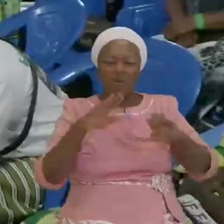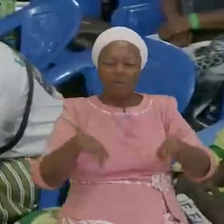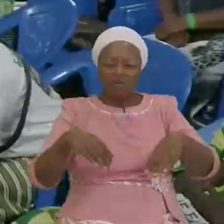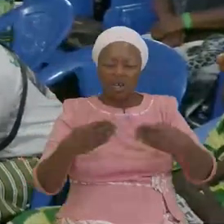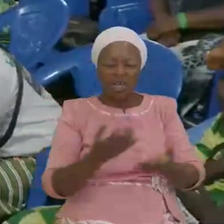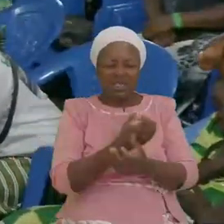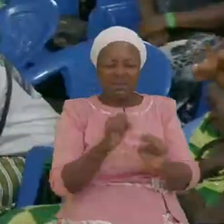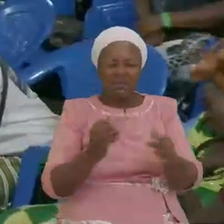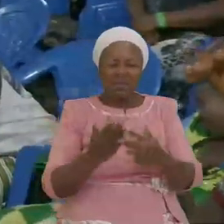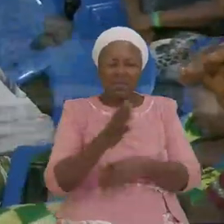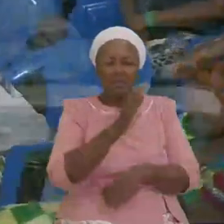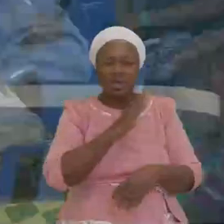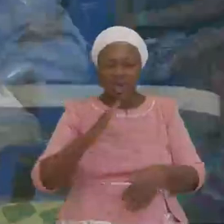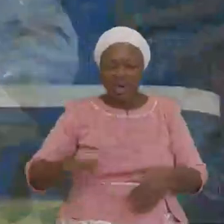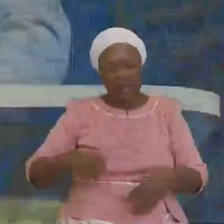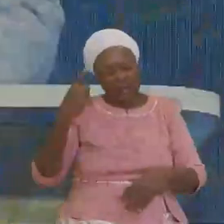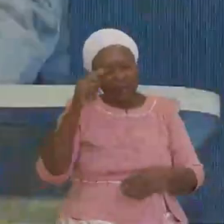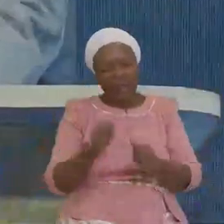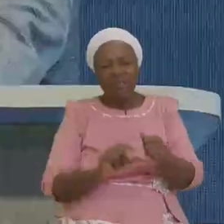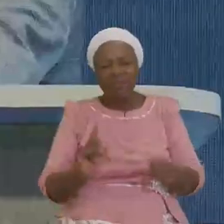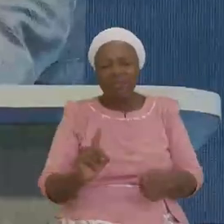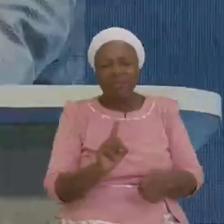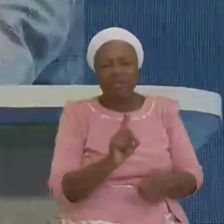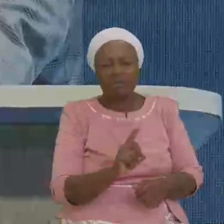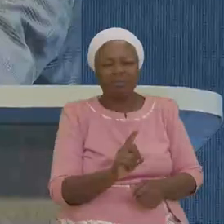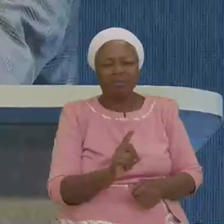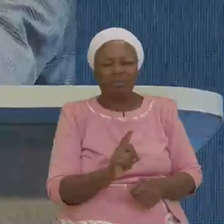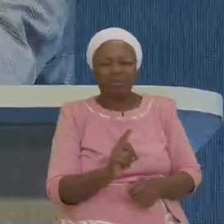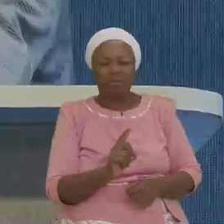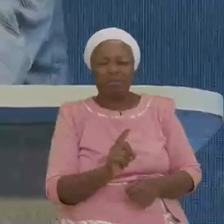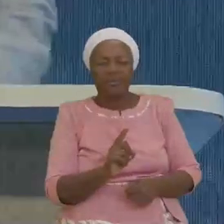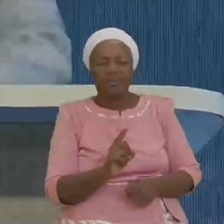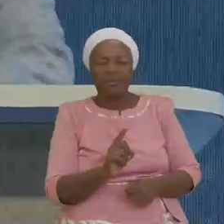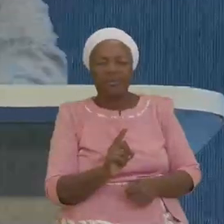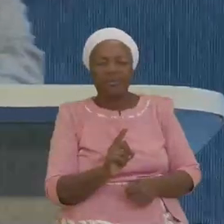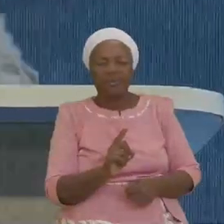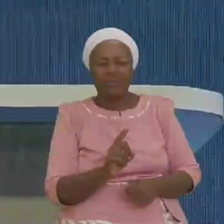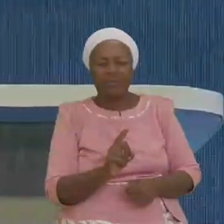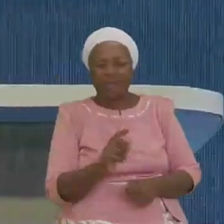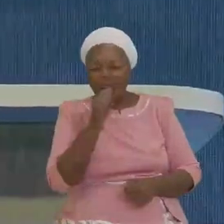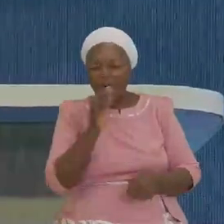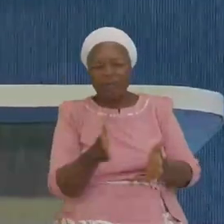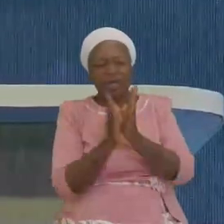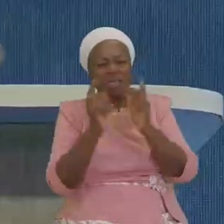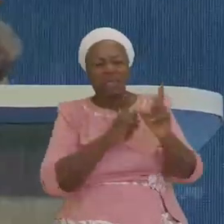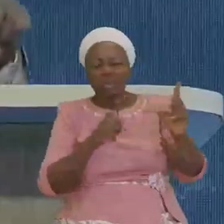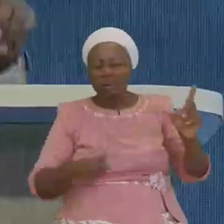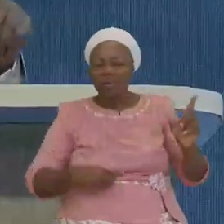de compassion. Tu as pourvu le salut au travers de Christ pour tout le